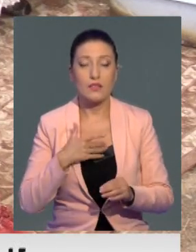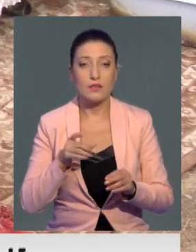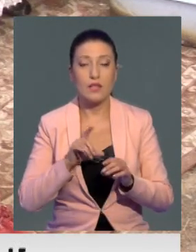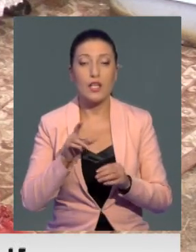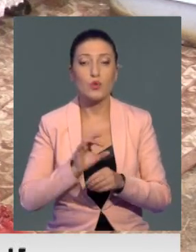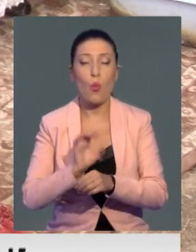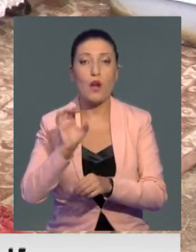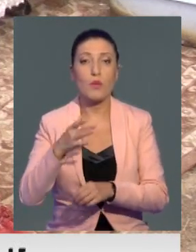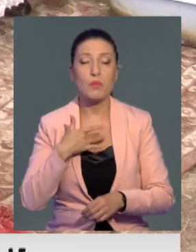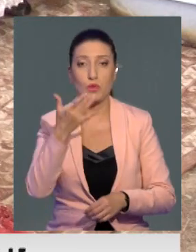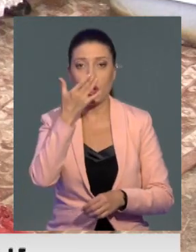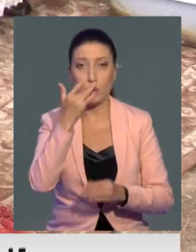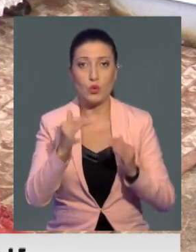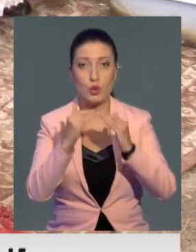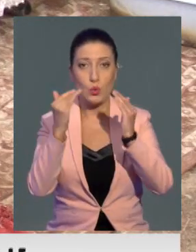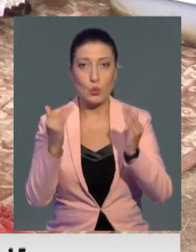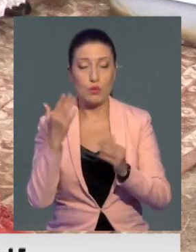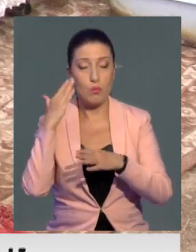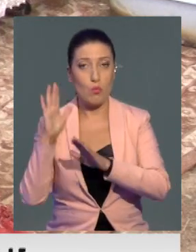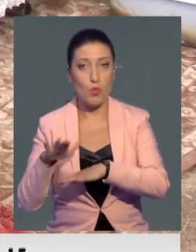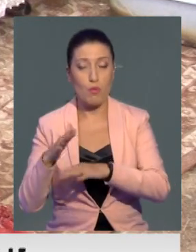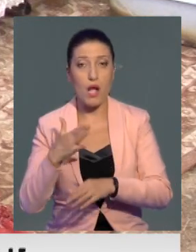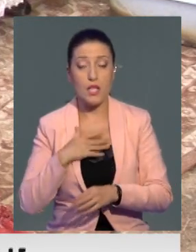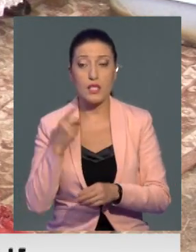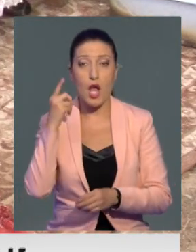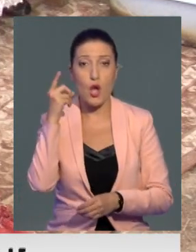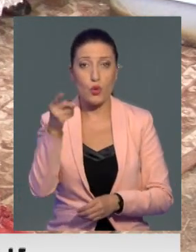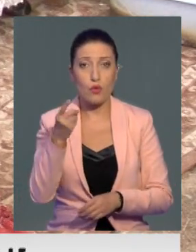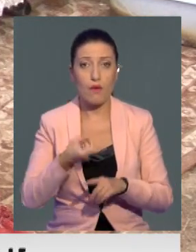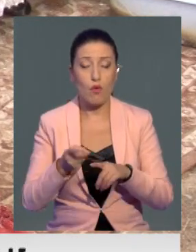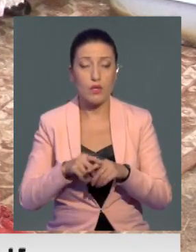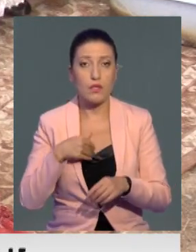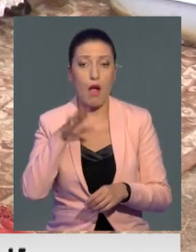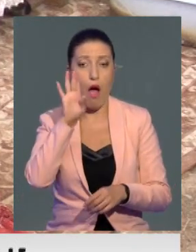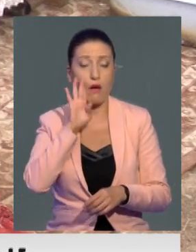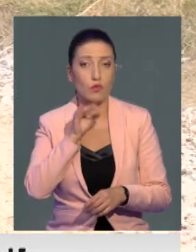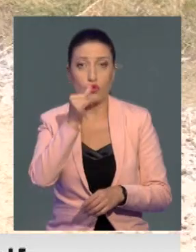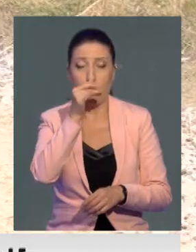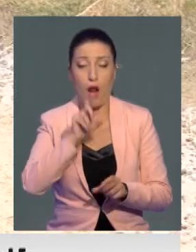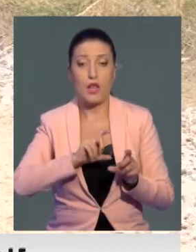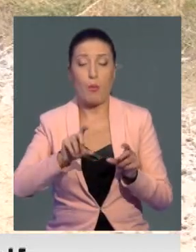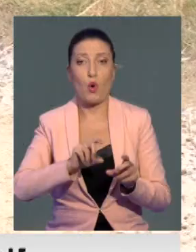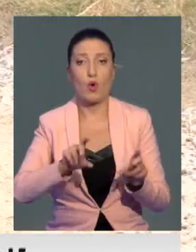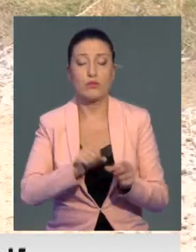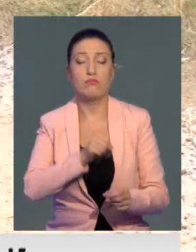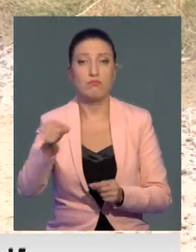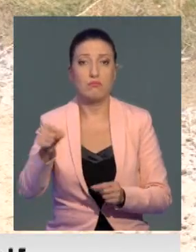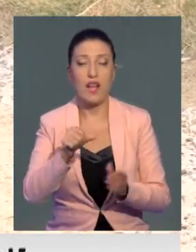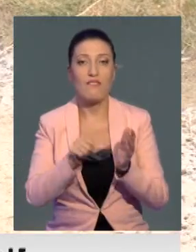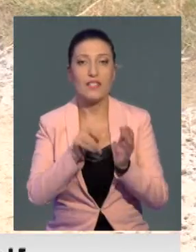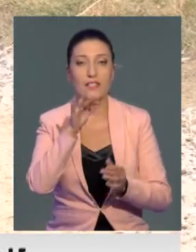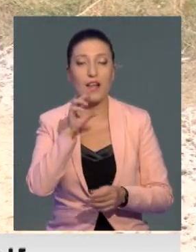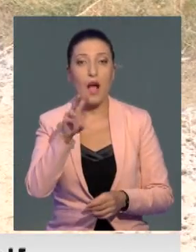Սկիսուրից տունն են մնում, ինձից հեռու, որ չեմ կարես առավոտն այստեղից հանեմ իրանց։ Իսկ 6 տարեկան Մանեն այս